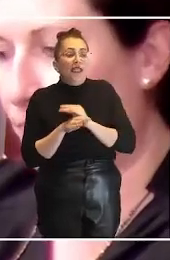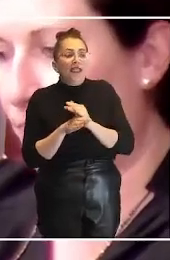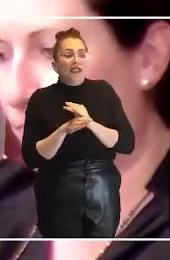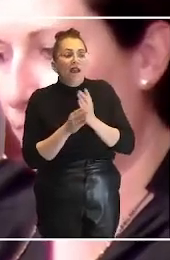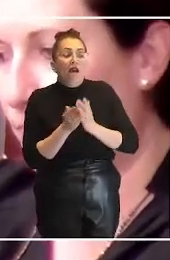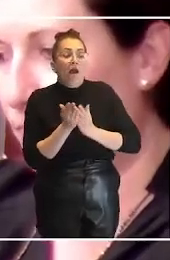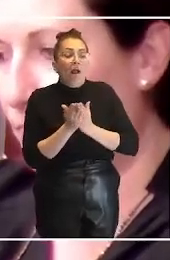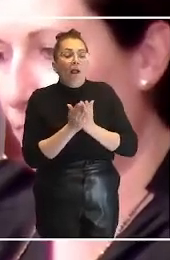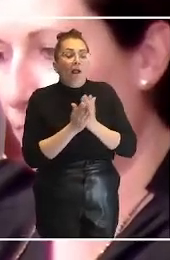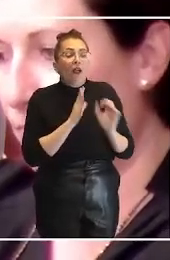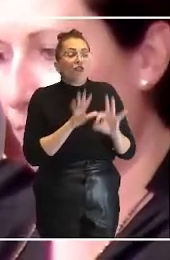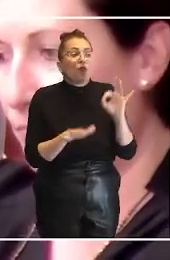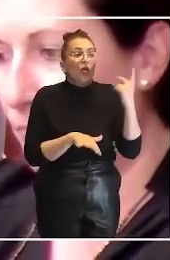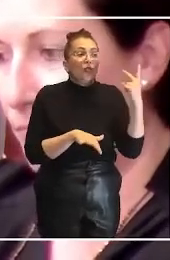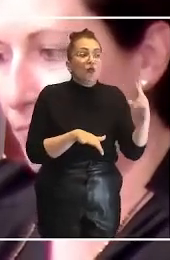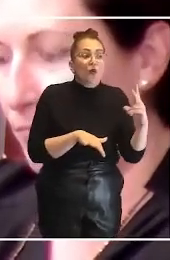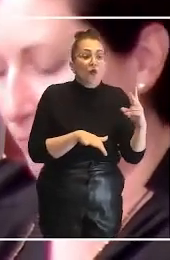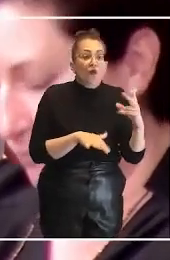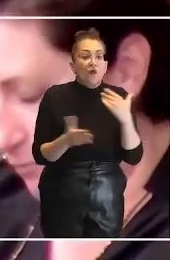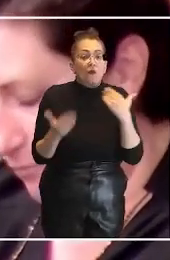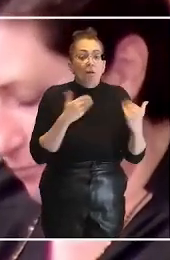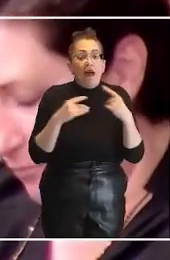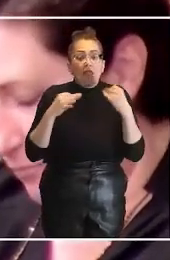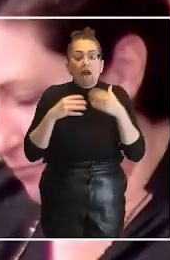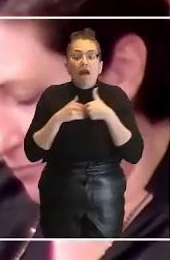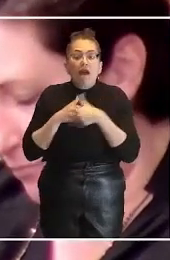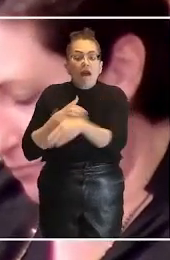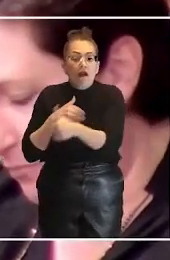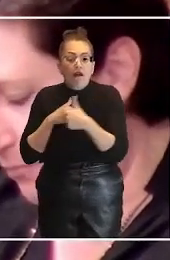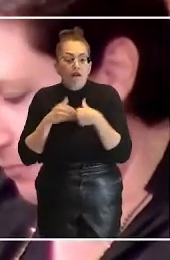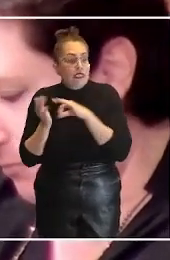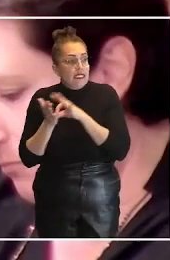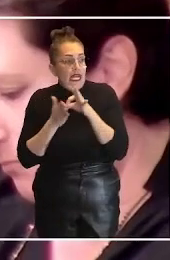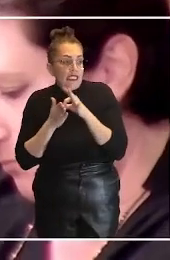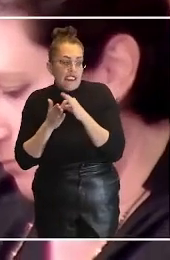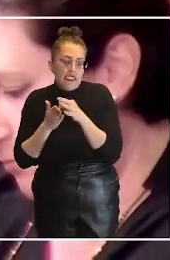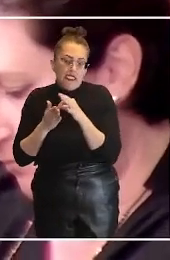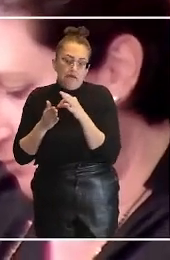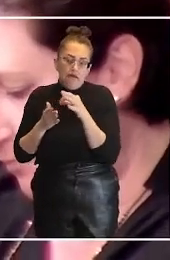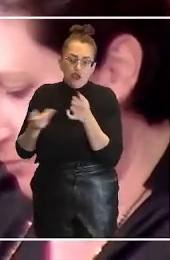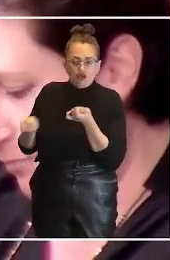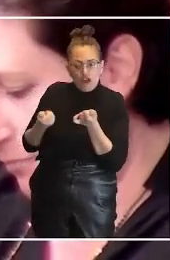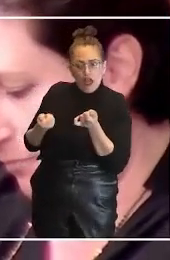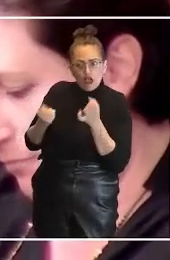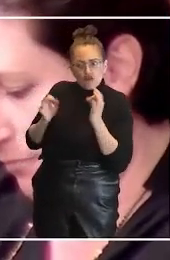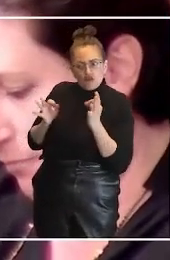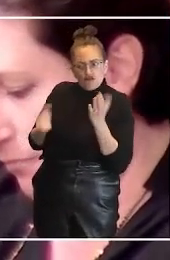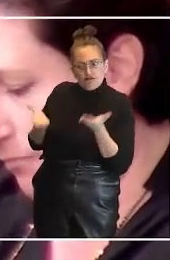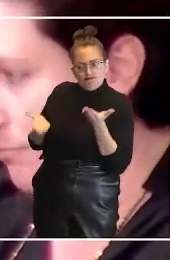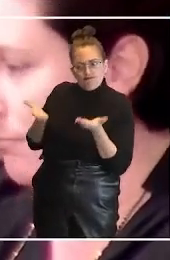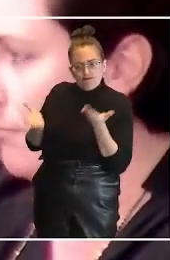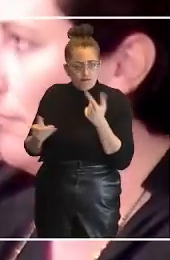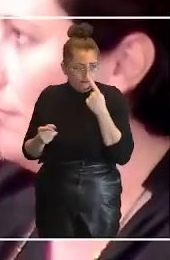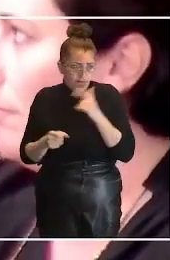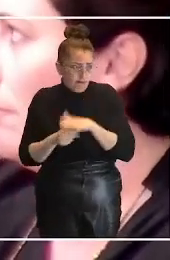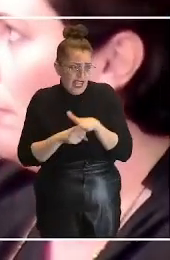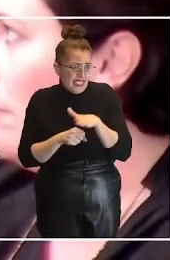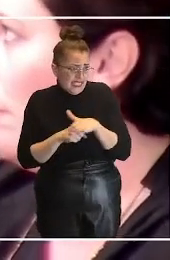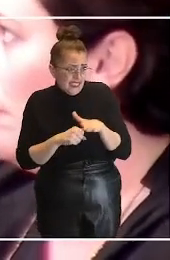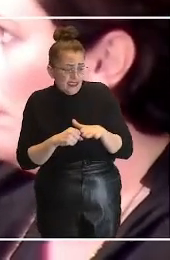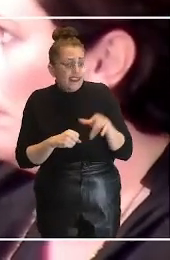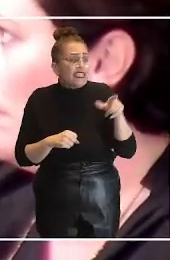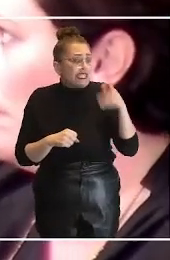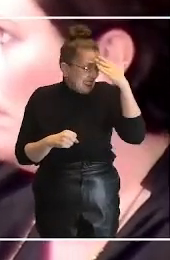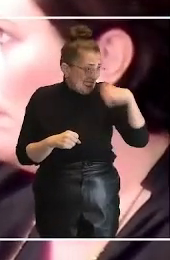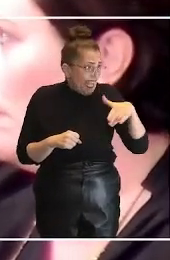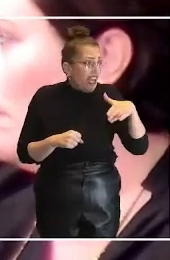qu'une construction d'une véritable stratégie équilibrée dans le temps. Tout cela n'est pas suffisant. Surtout quand on sait que votre annonce principale sur